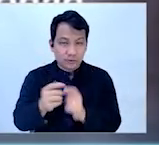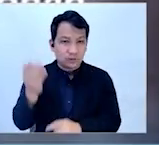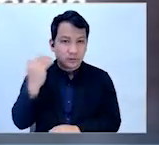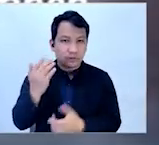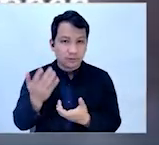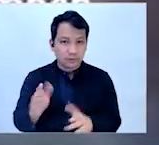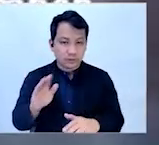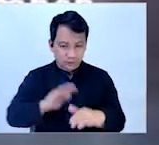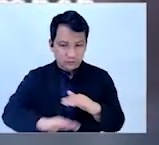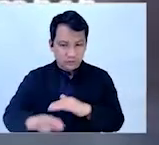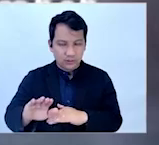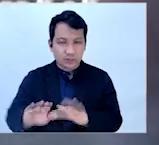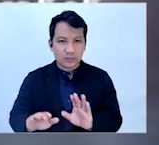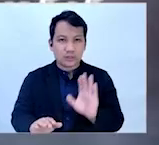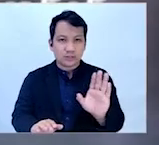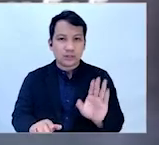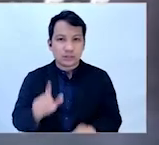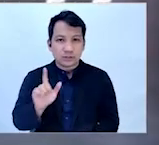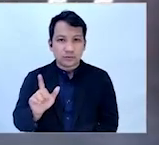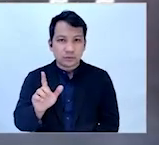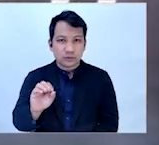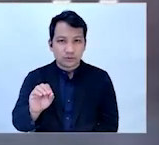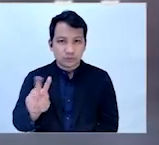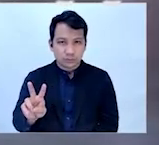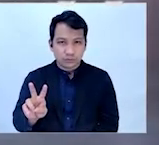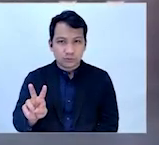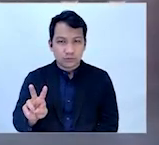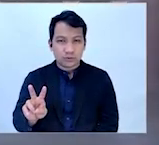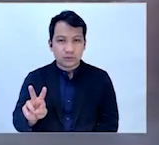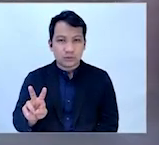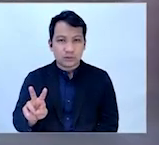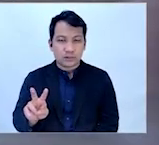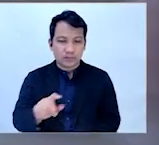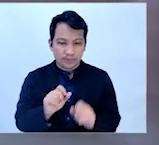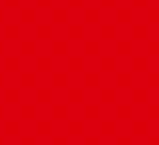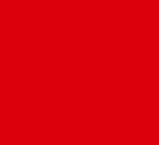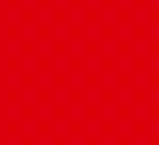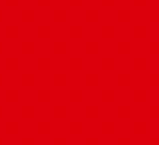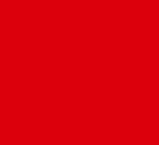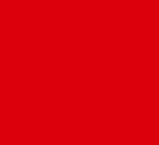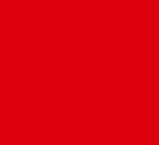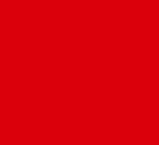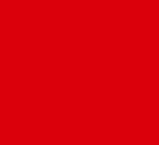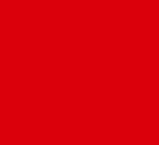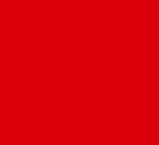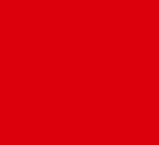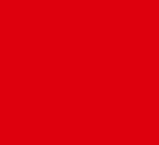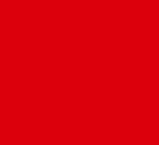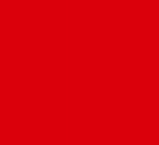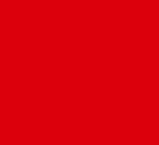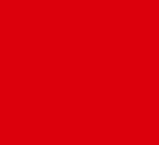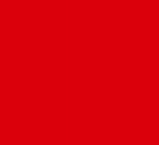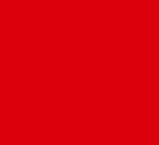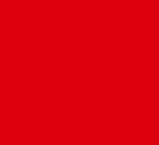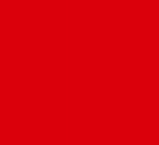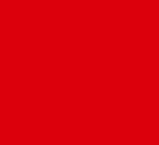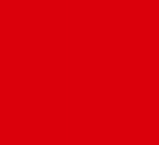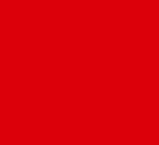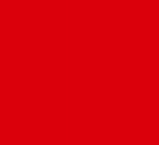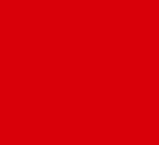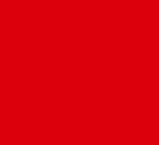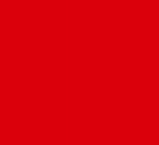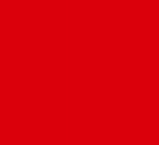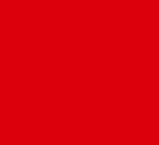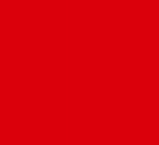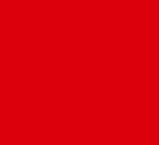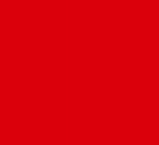sa kanila noong 2002 matapos silang ibenta ng kanilang ama. Mga kapatid, Nikki de Guzman po. Iba